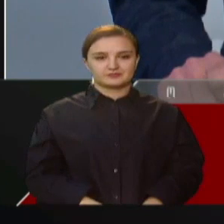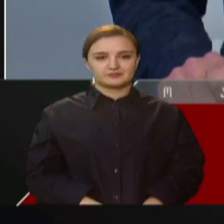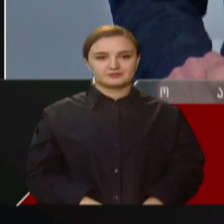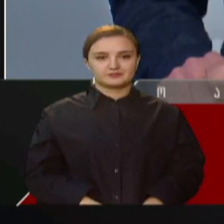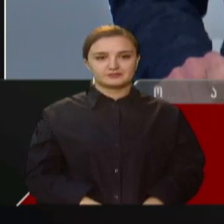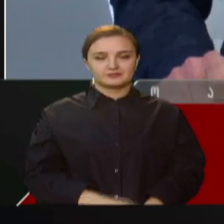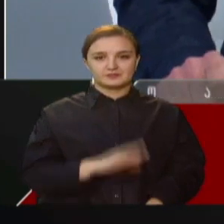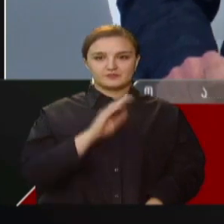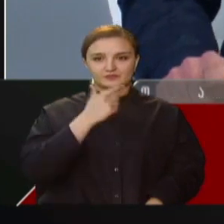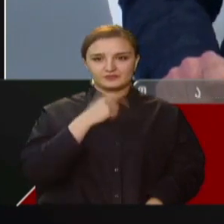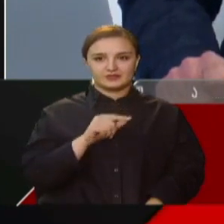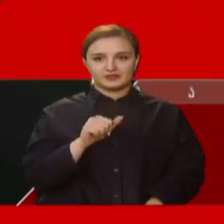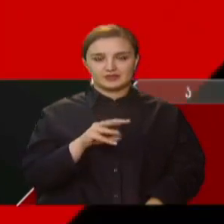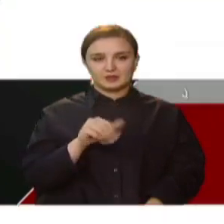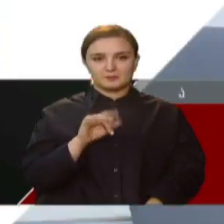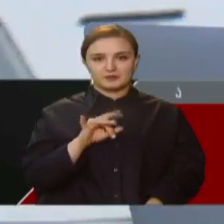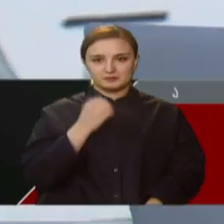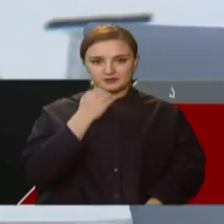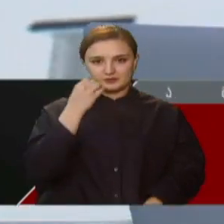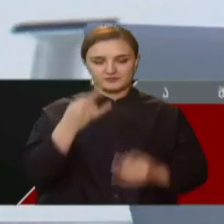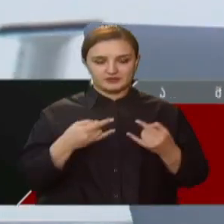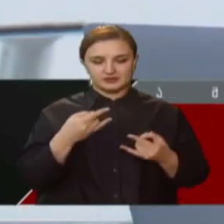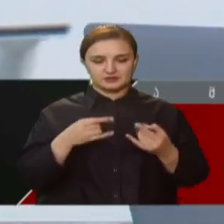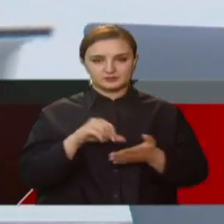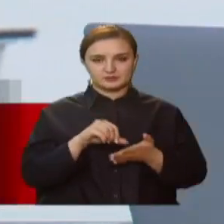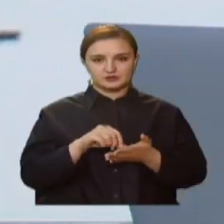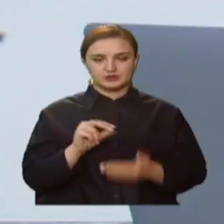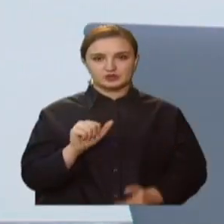Madluba, Kalbatonu Tamar, gadacema și monatele obișnuit,